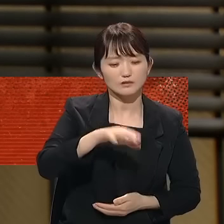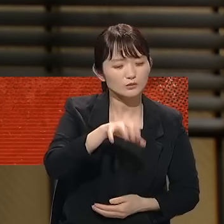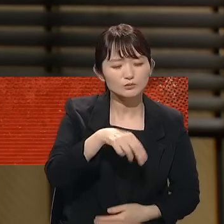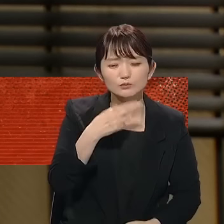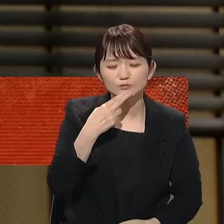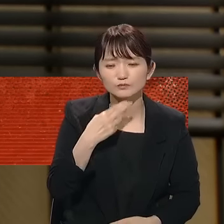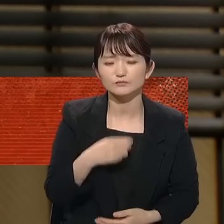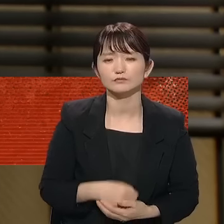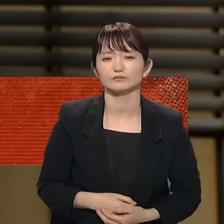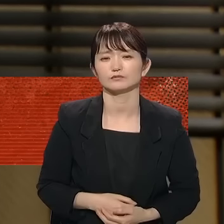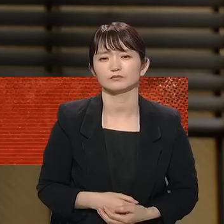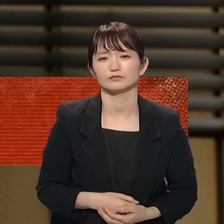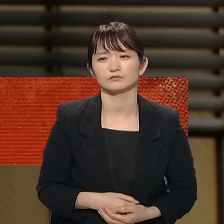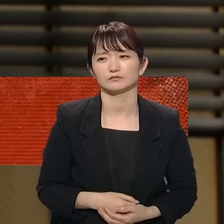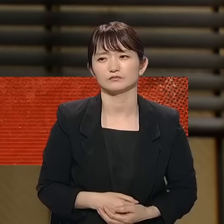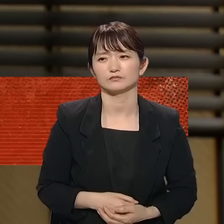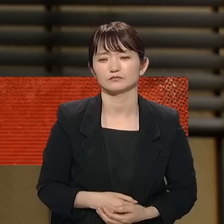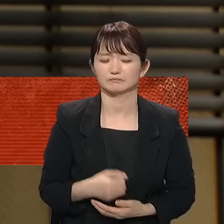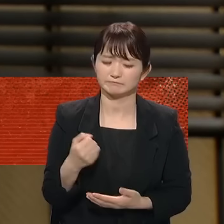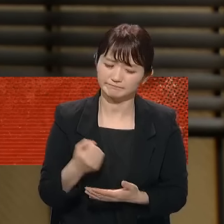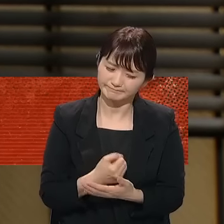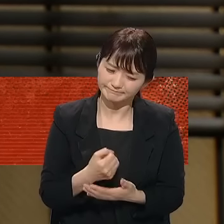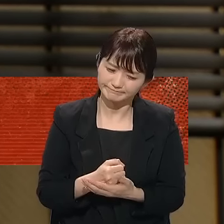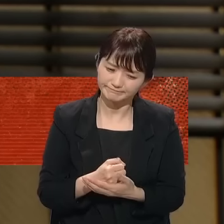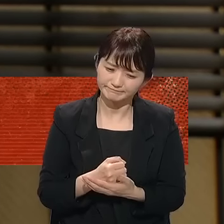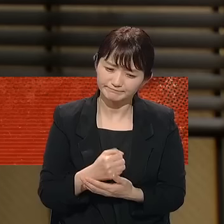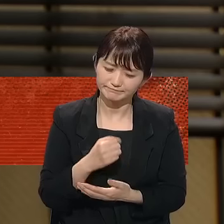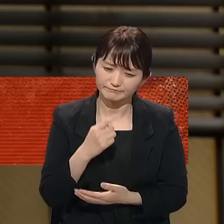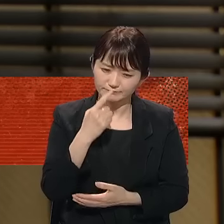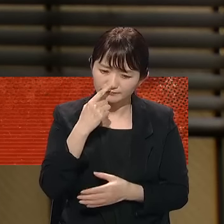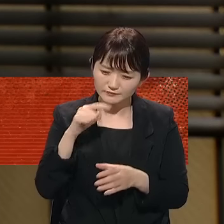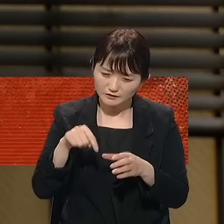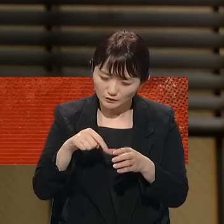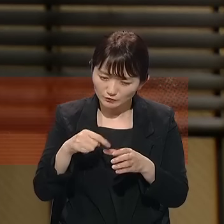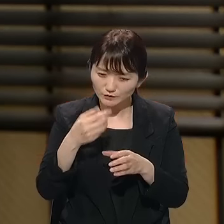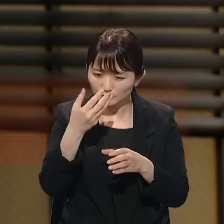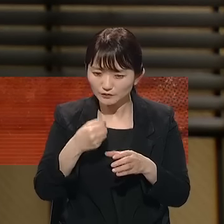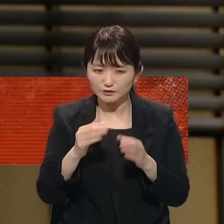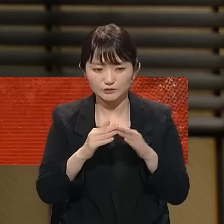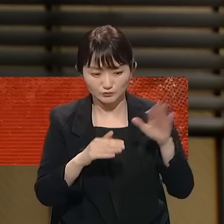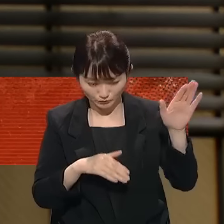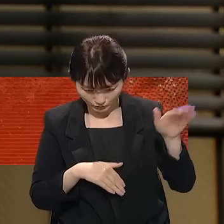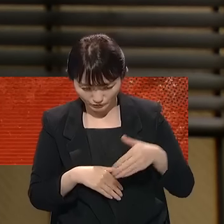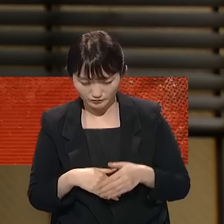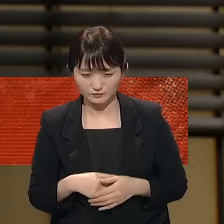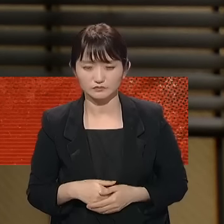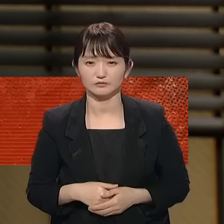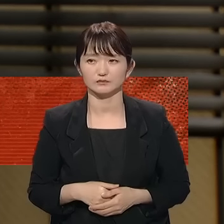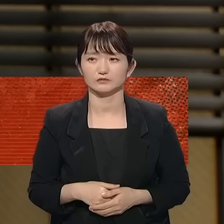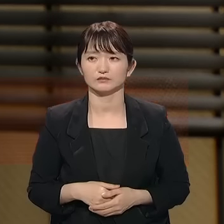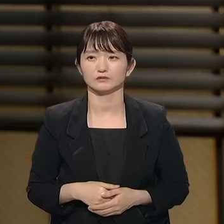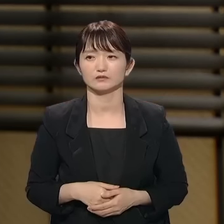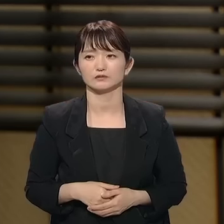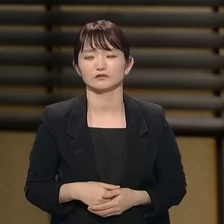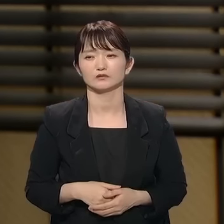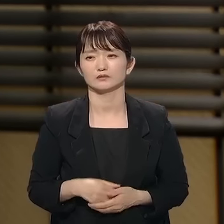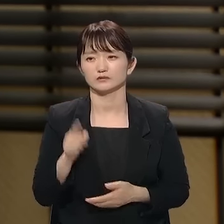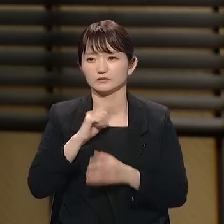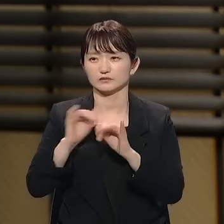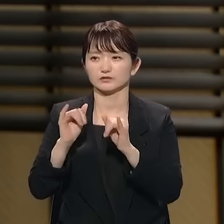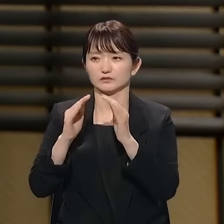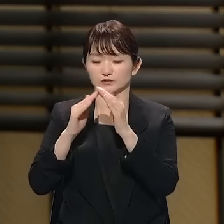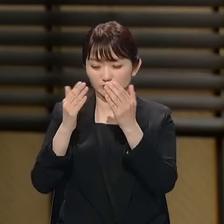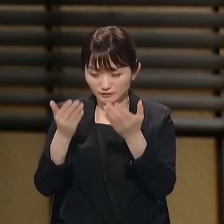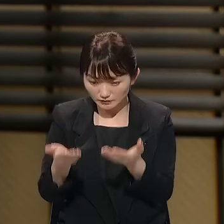이렇게 얘기를 하는 거예요. 그래서 딱한 마음에 커피라도 한잔 해야지 그러고 집으로 오라 그랬습니다. 근데 이제 문제는 제보자가 휴일에 집에 쉬고 있었는데